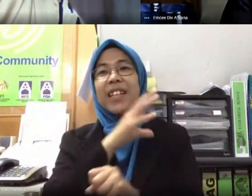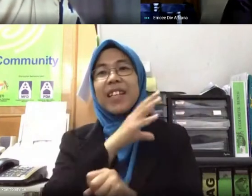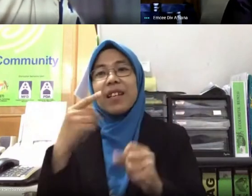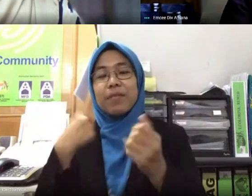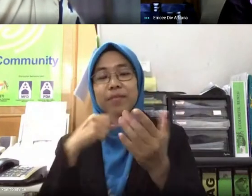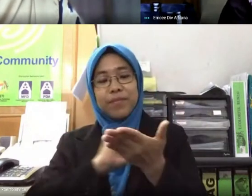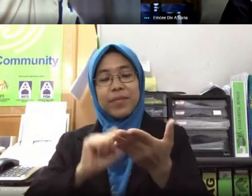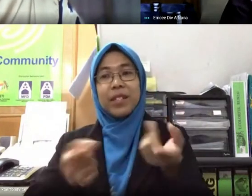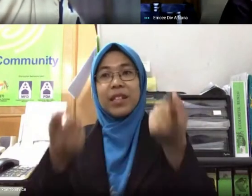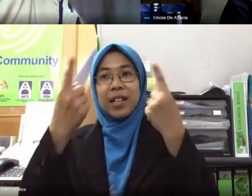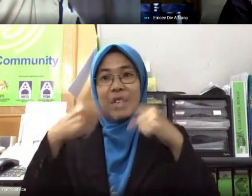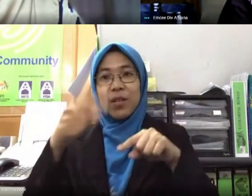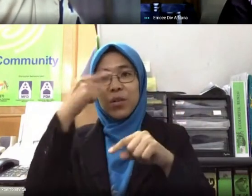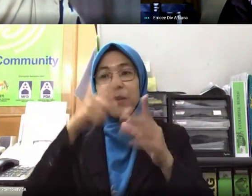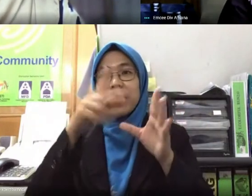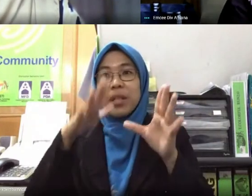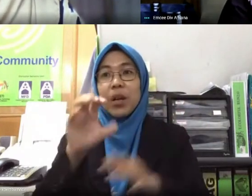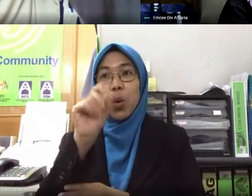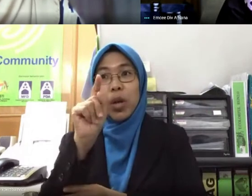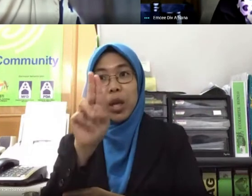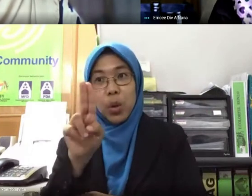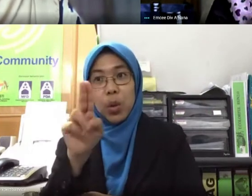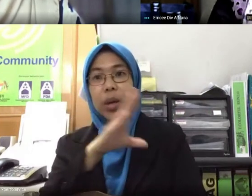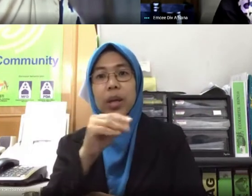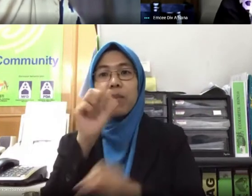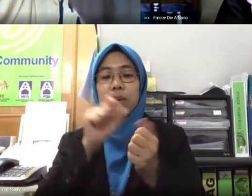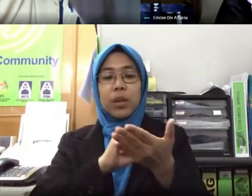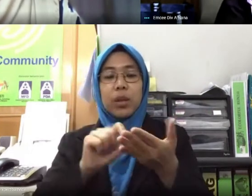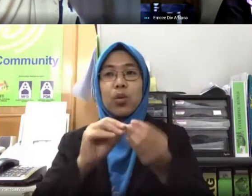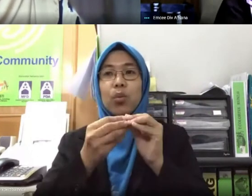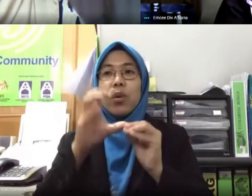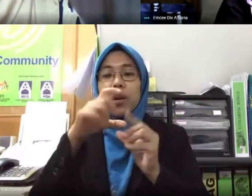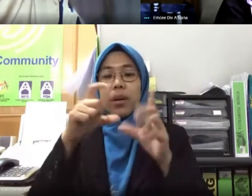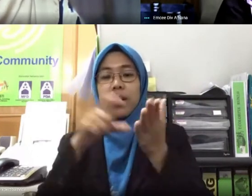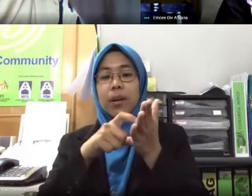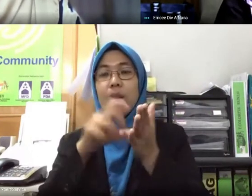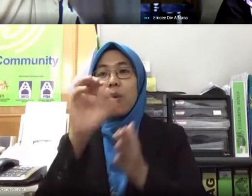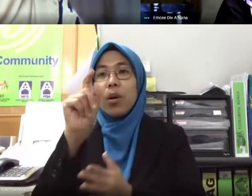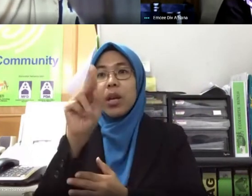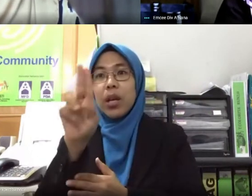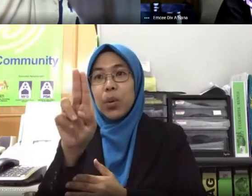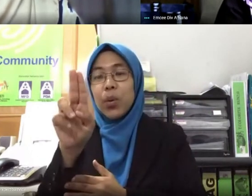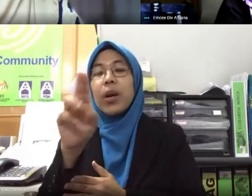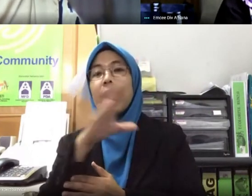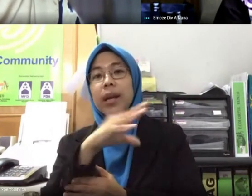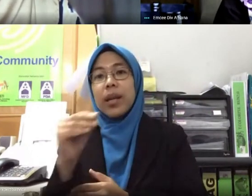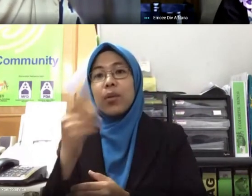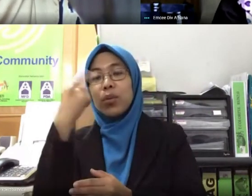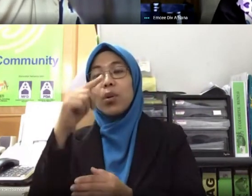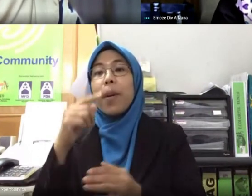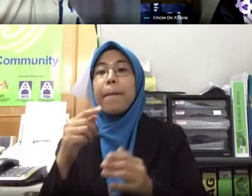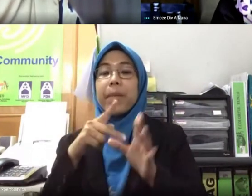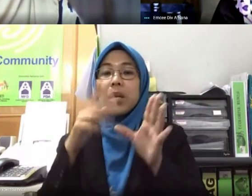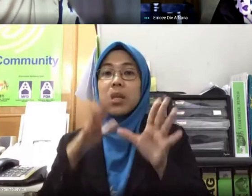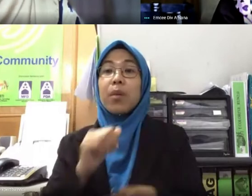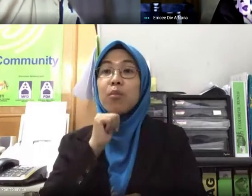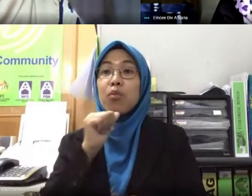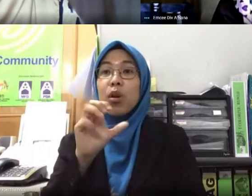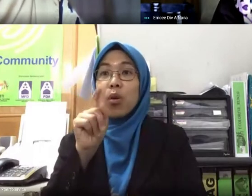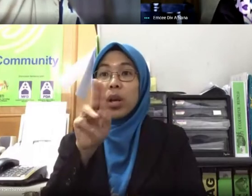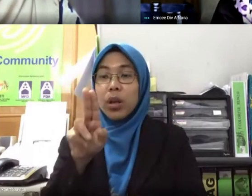borang kehadiran ya, bagi peserta OKU. Anda bolehlah mengisi nombor kad OKU di ruangan nombor kad pengenalan. Manakala bagi peserta bukan OKU, anda boleh